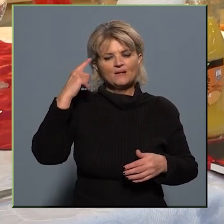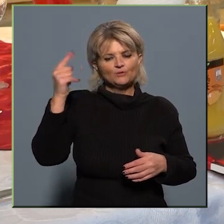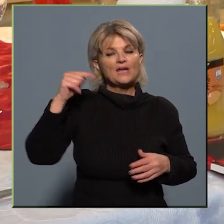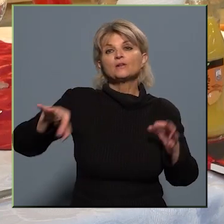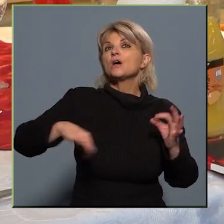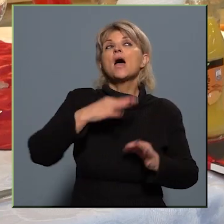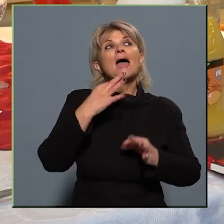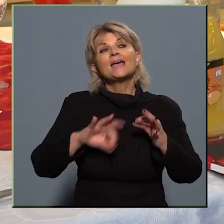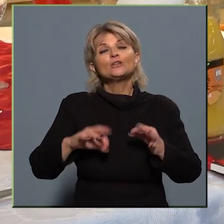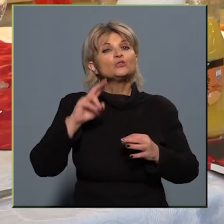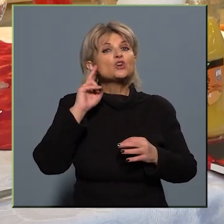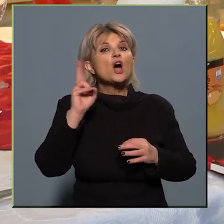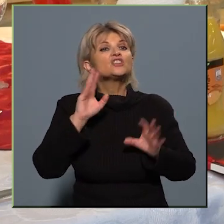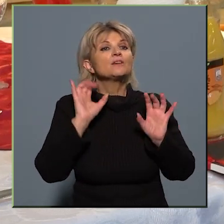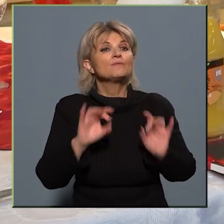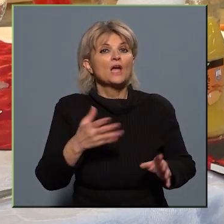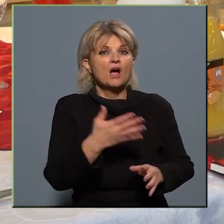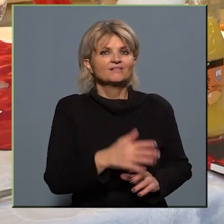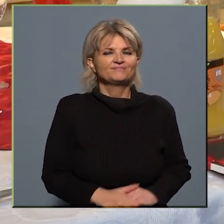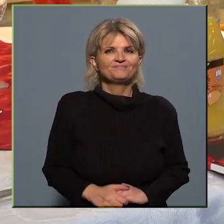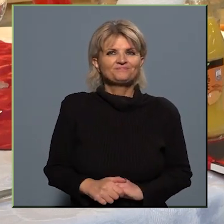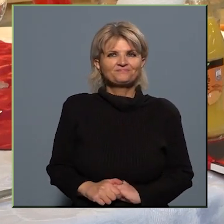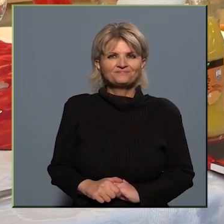Egedűs Karcsi fia.